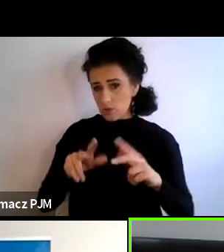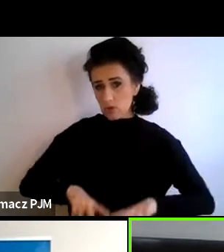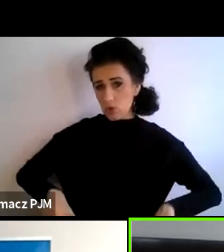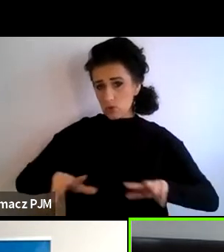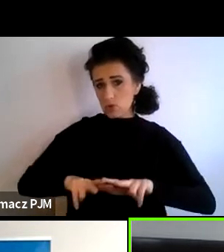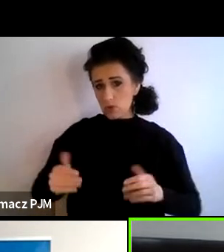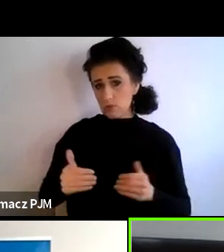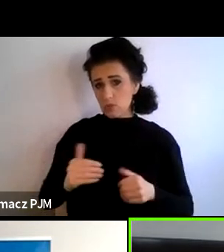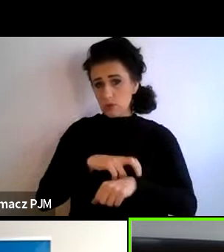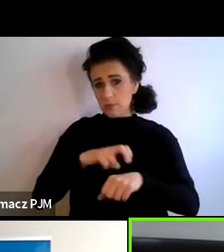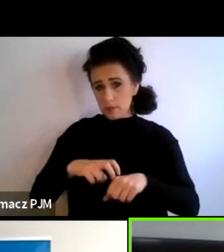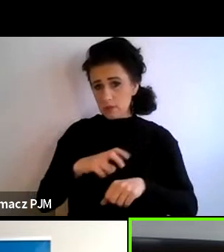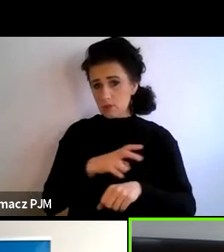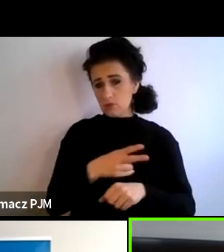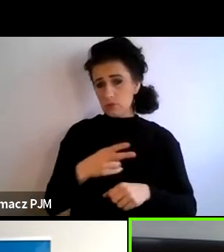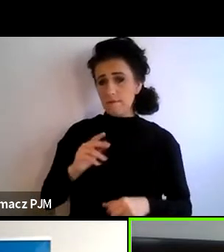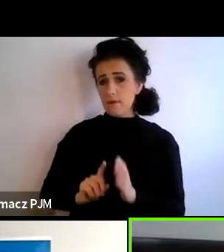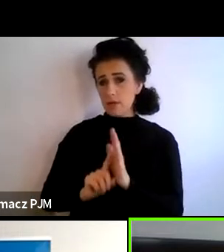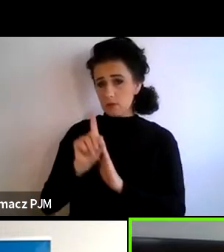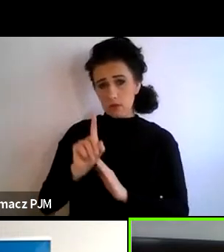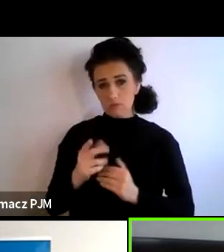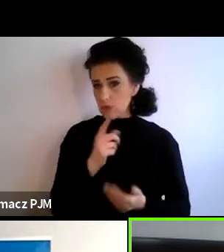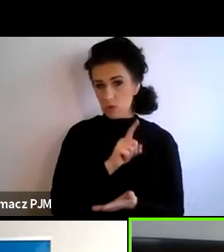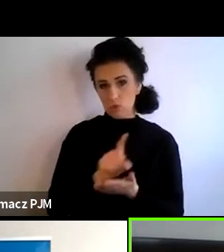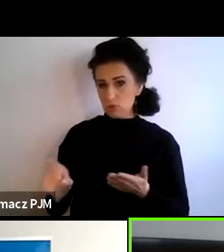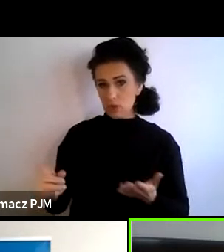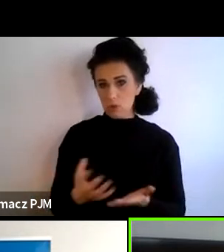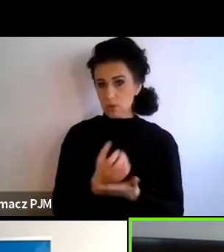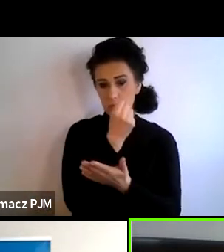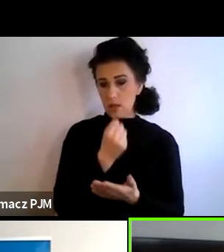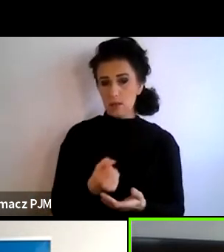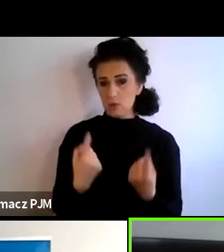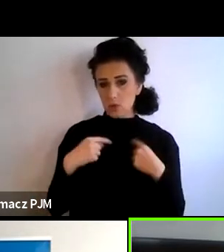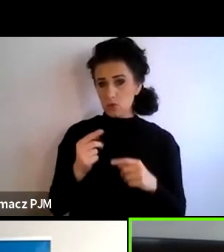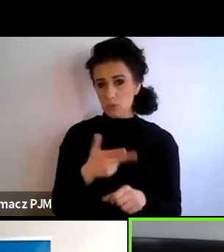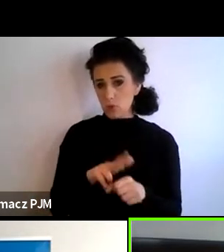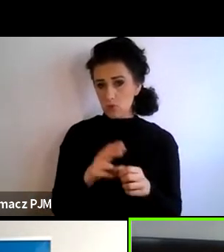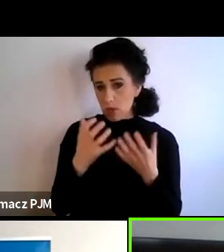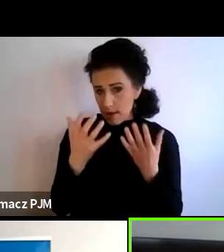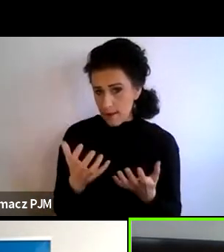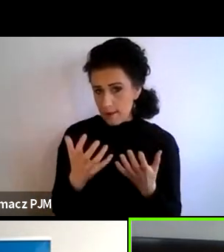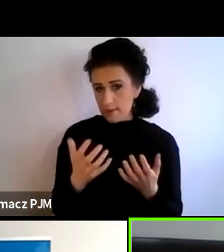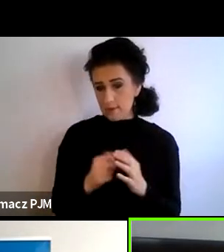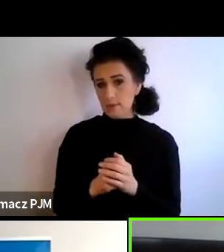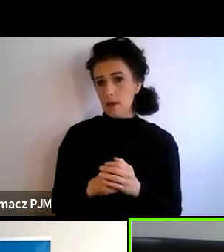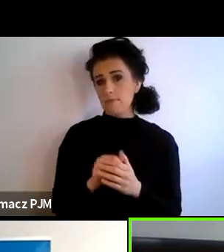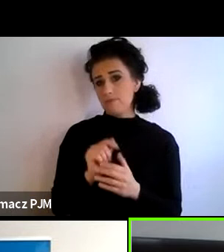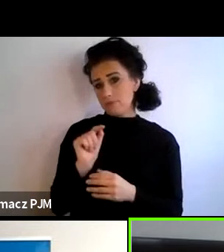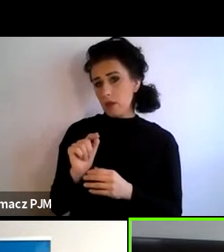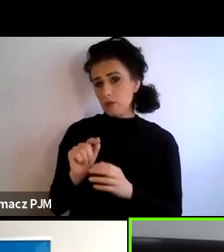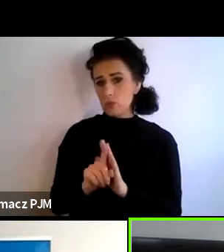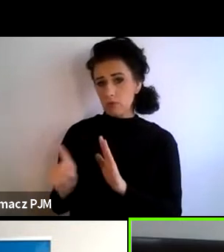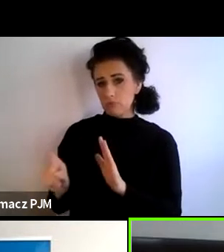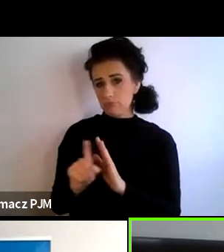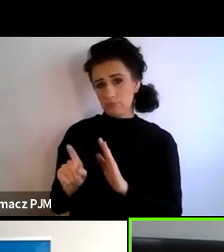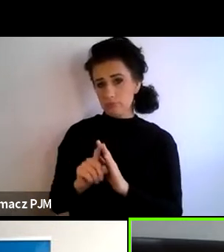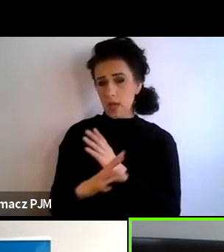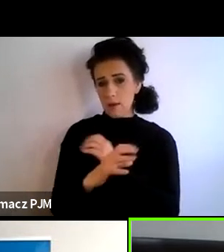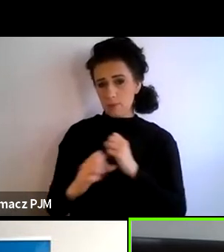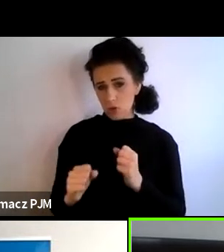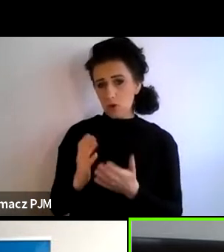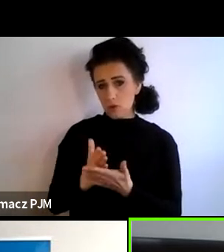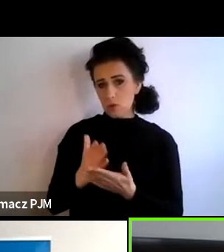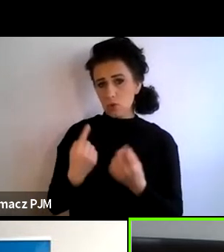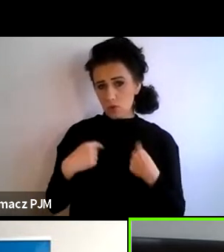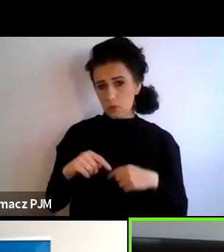z medycznym, paramedycznym wykształceniem, nie udało się niestety znaleźć kogoś, kto by się podjął. A tutaj już osoba w tym momencie jest absolwentem, skończyła z dobrymi wynikami